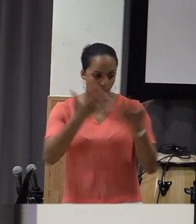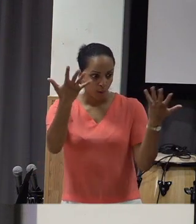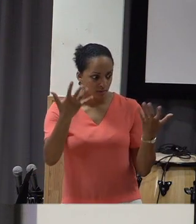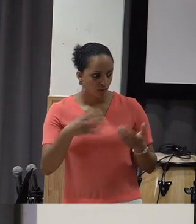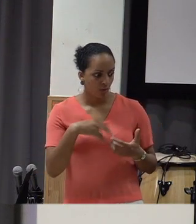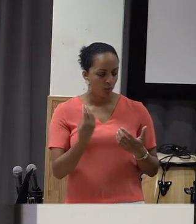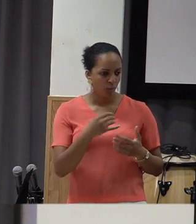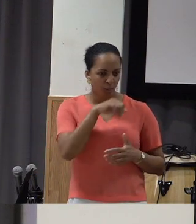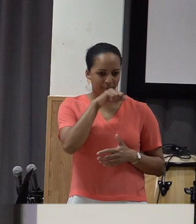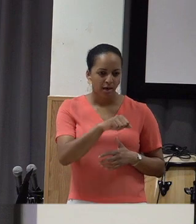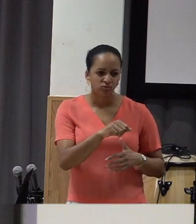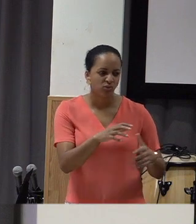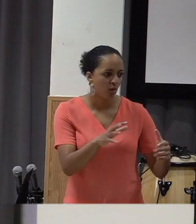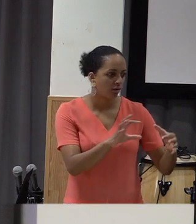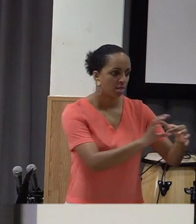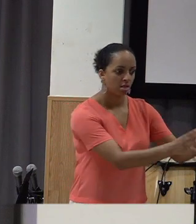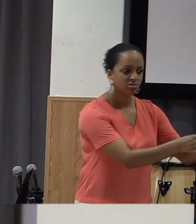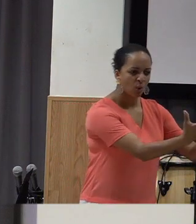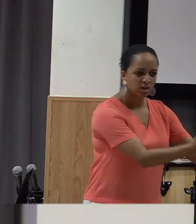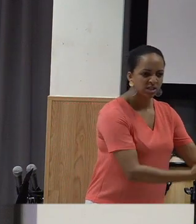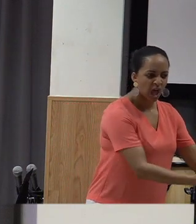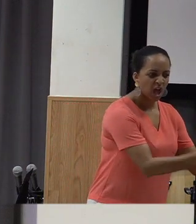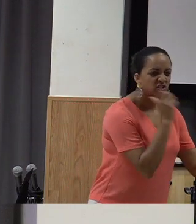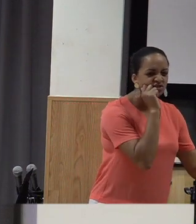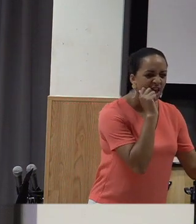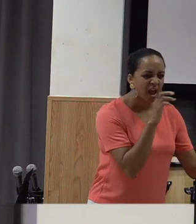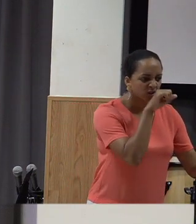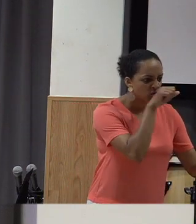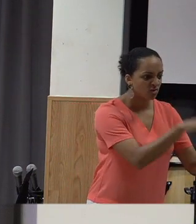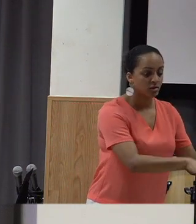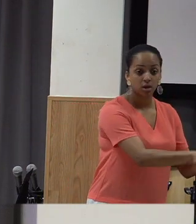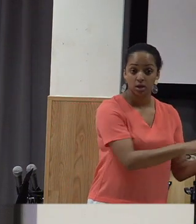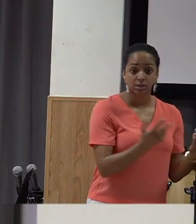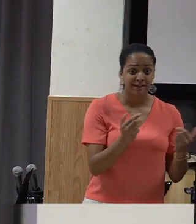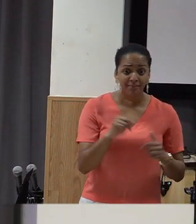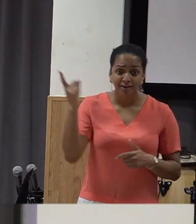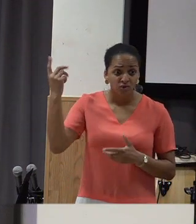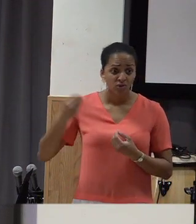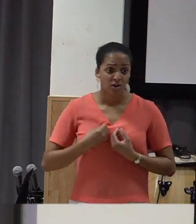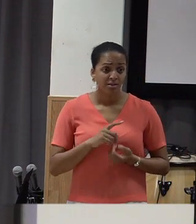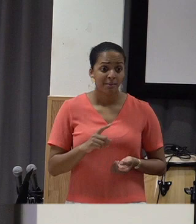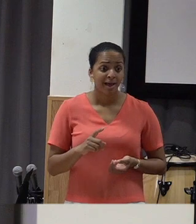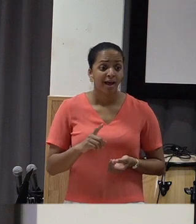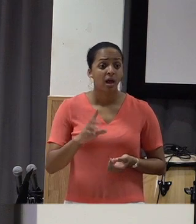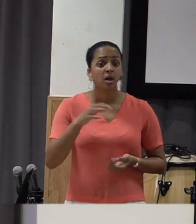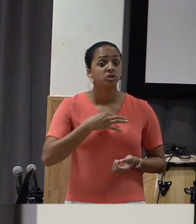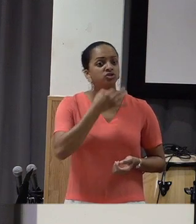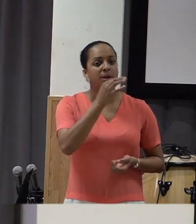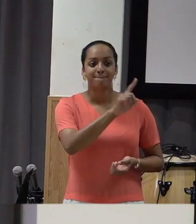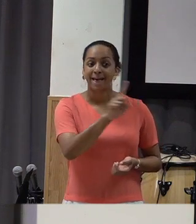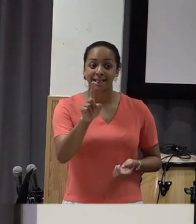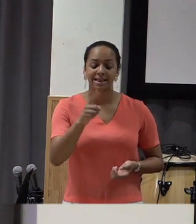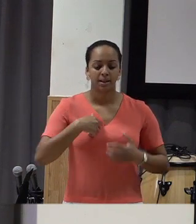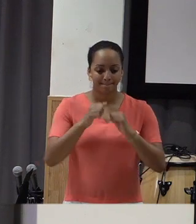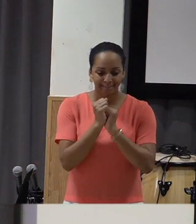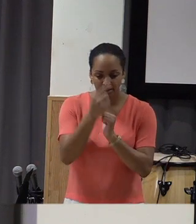charnelles, Dieu ne les exaucera pas. Parce que Dieu est esprit. Alors est-ce que ça serait mal de prier pour soi-même? Pas du tout. C'est une bonne